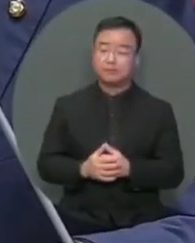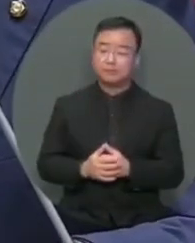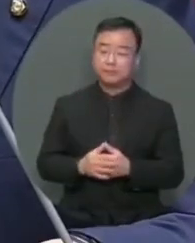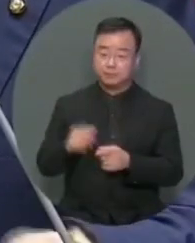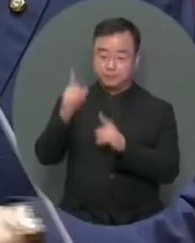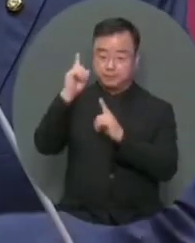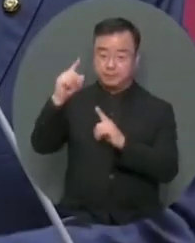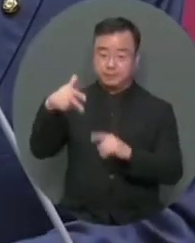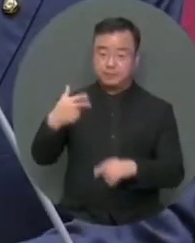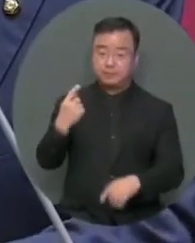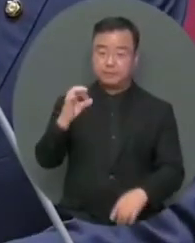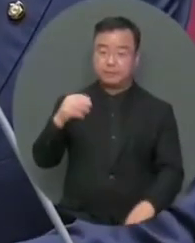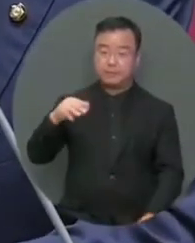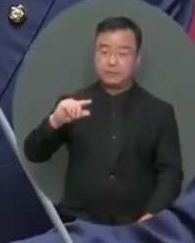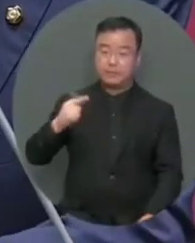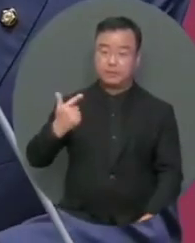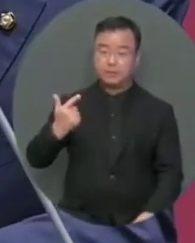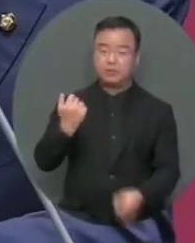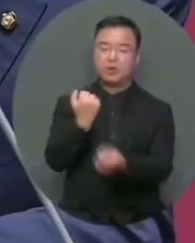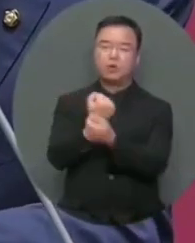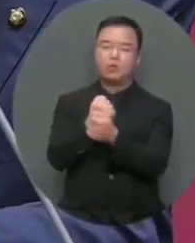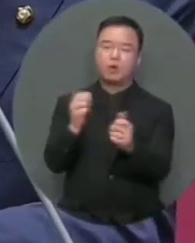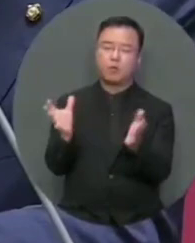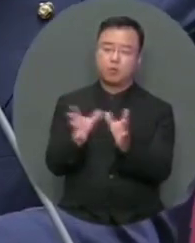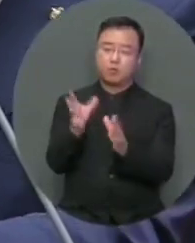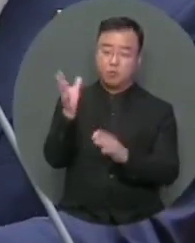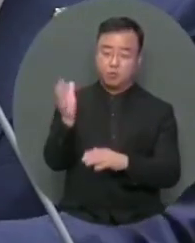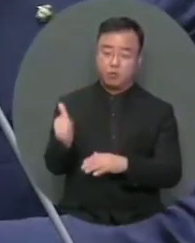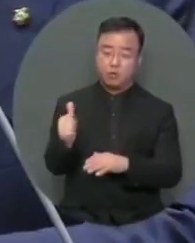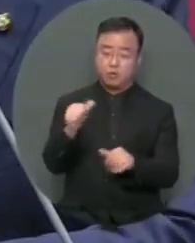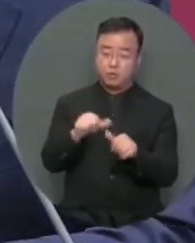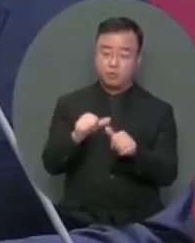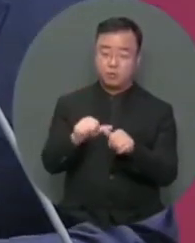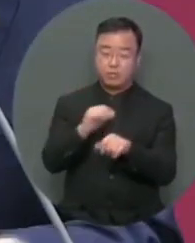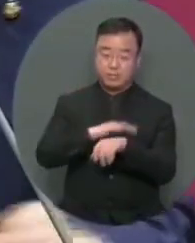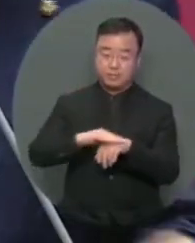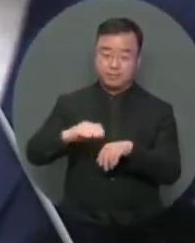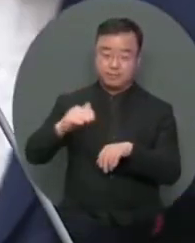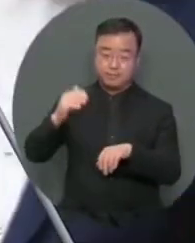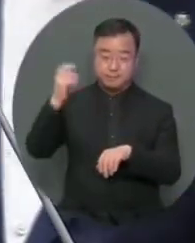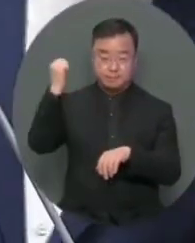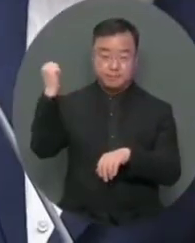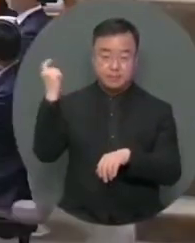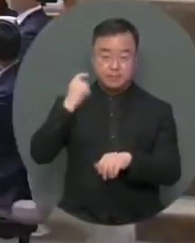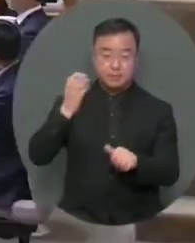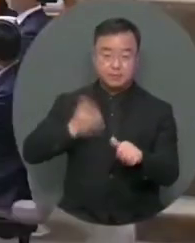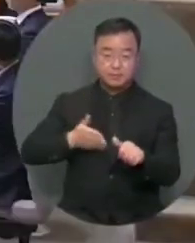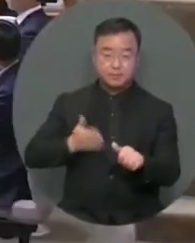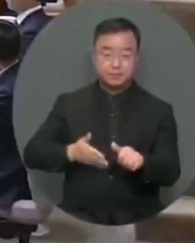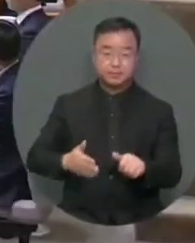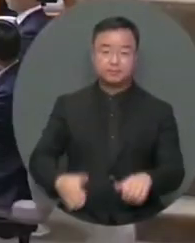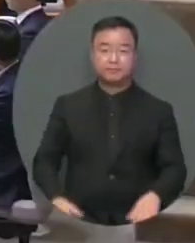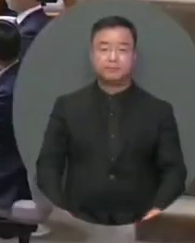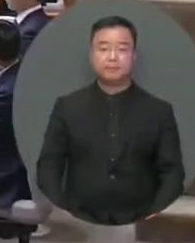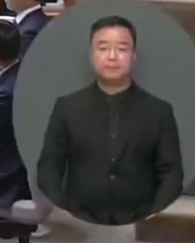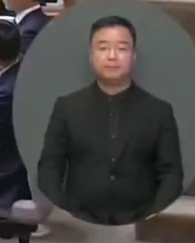이종찬 강보회장님의 조언을 잘 좀 들으시면 좋겠습니다. 들어가 주십시오.